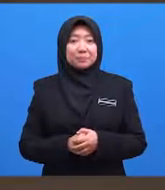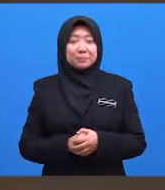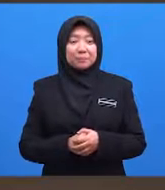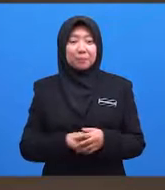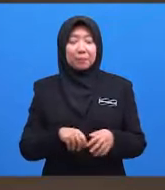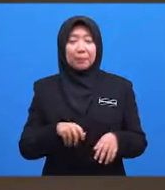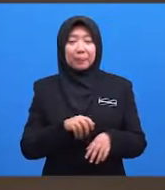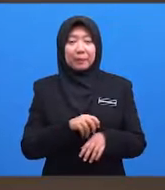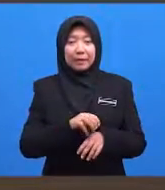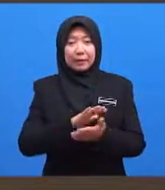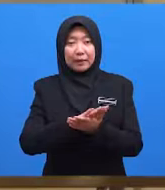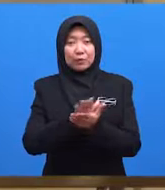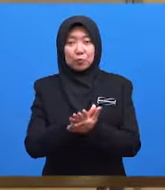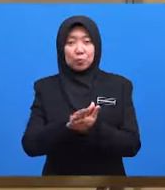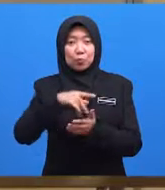keju parmesan